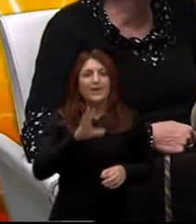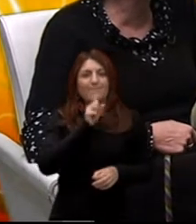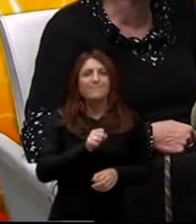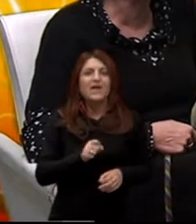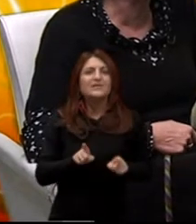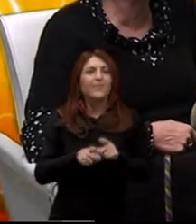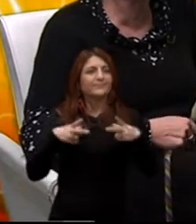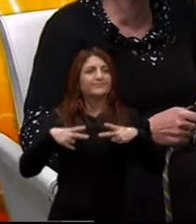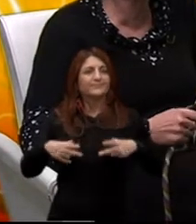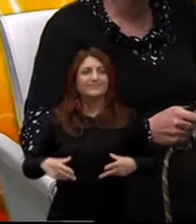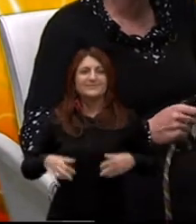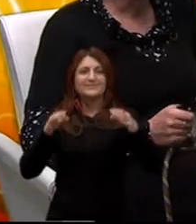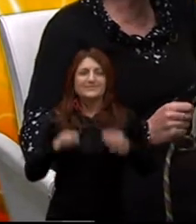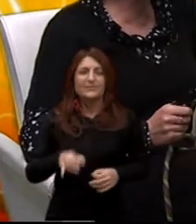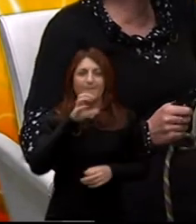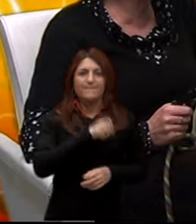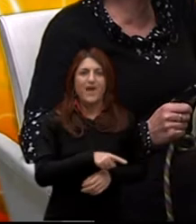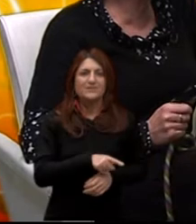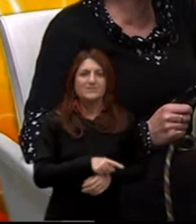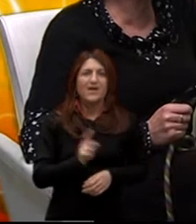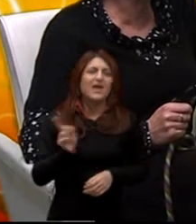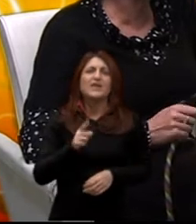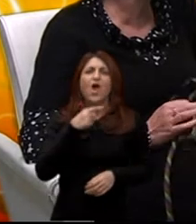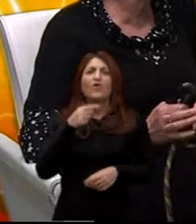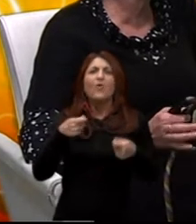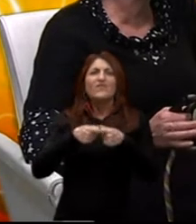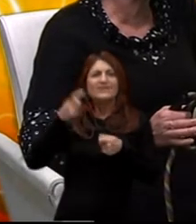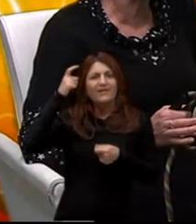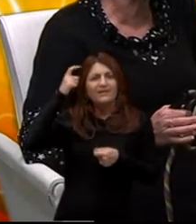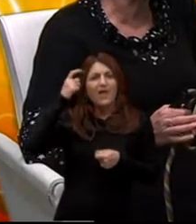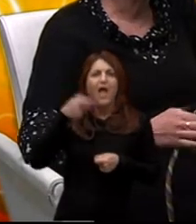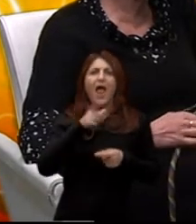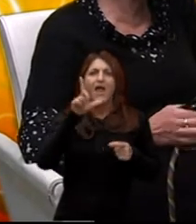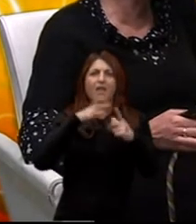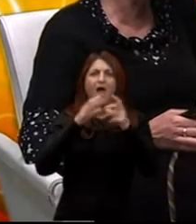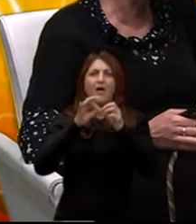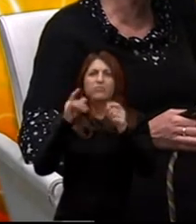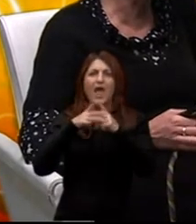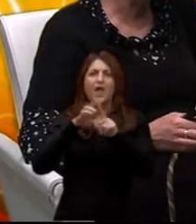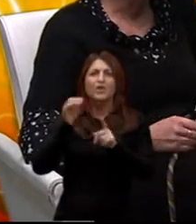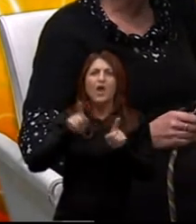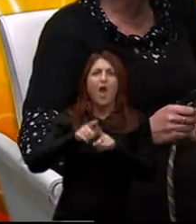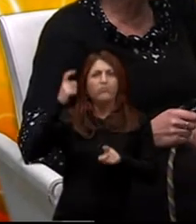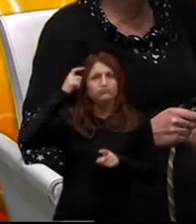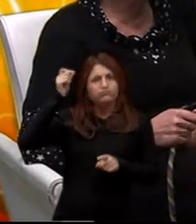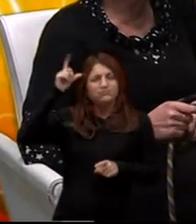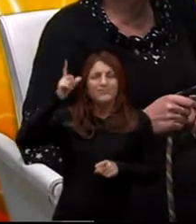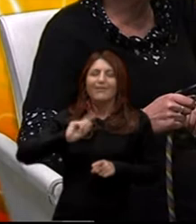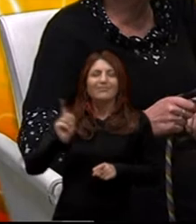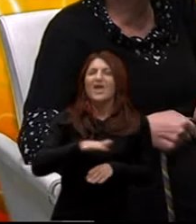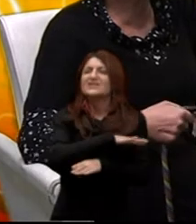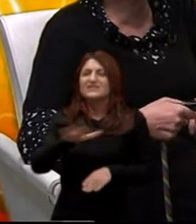pas stabilan. Ne govorimo mi sad o inteligenciji, labradori su pametni, svi su psi pametni, nego mi